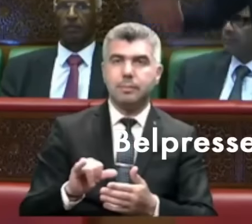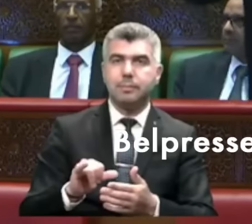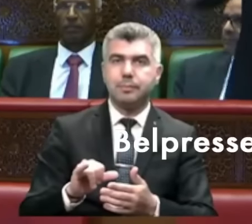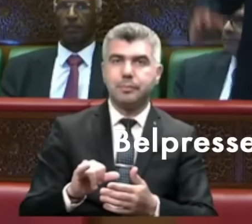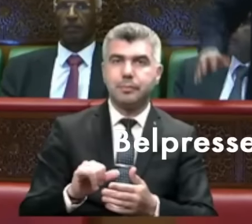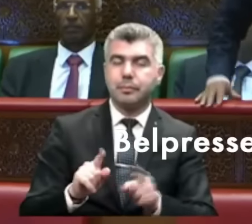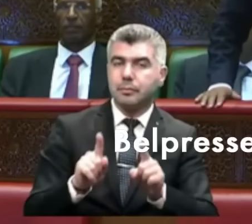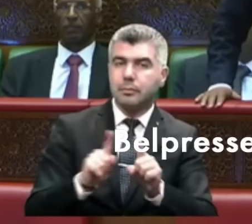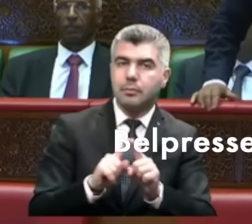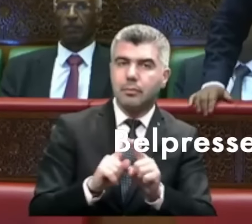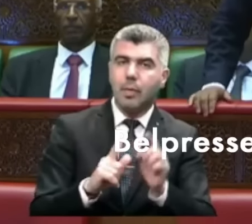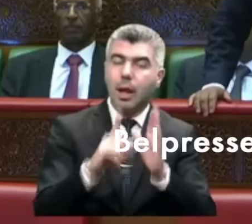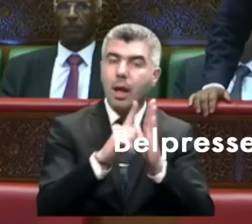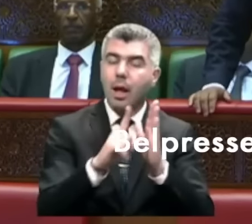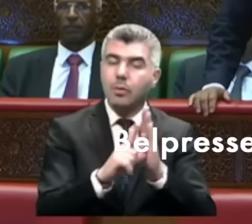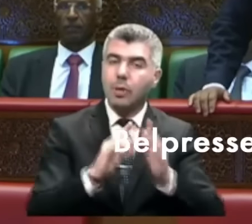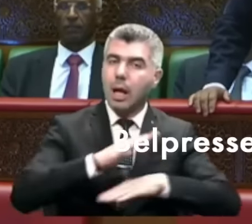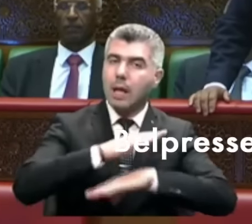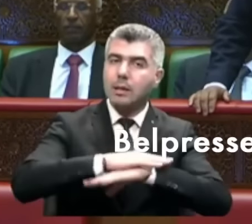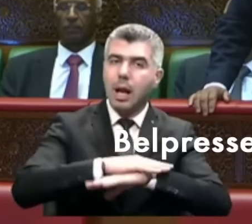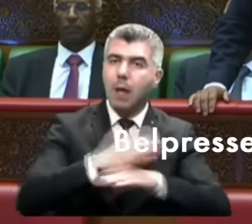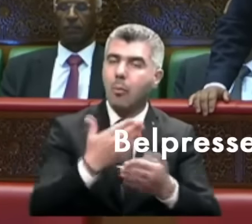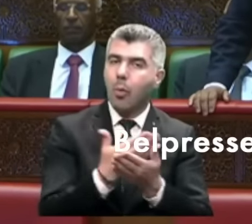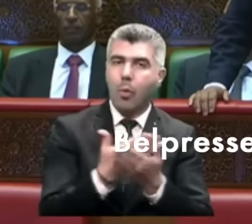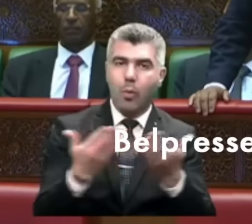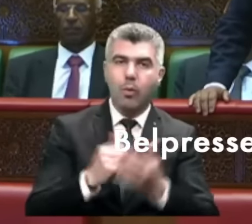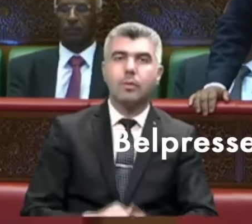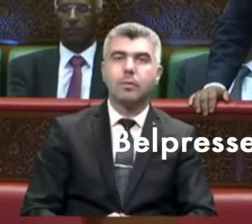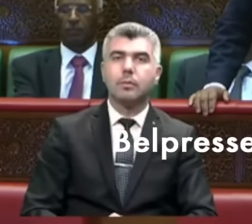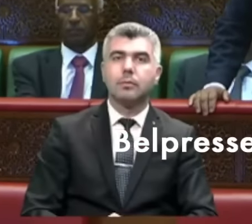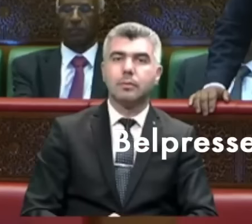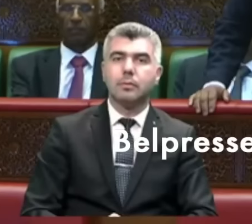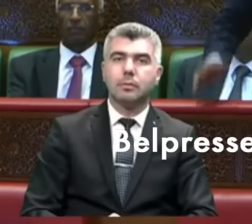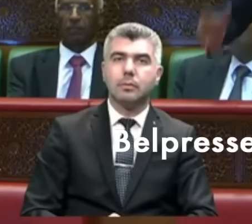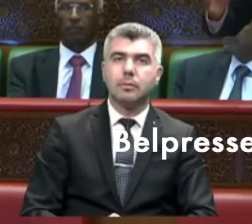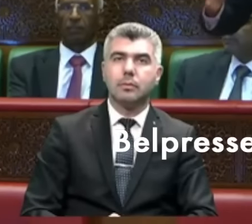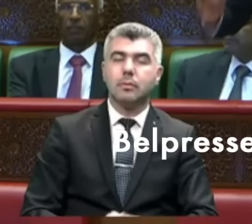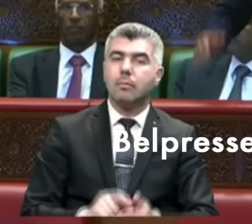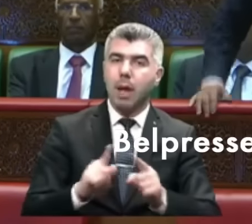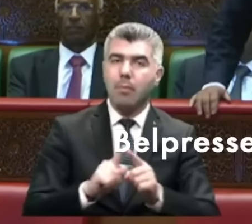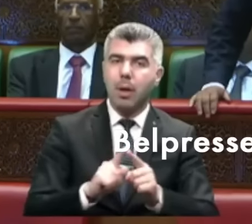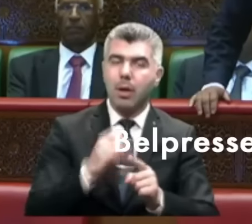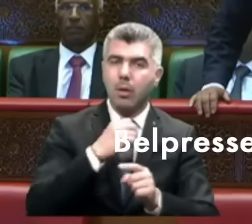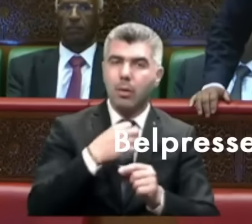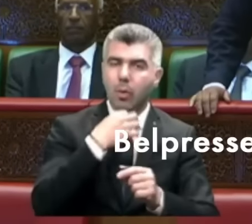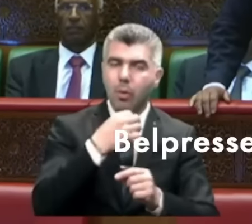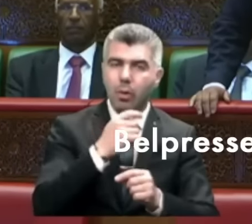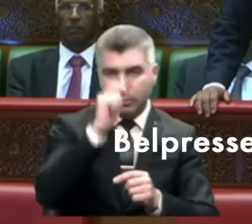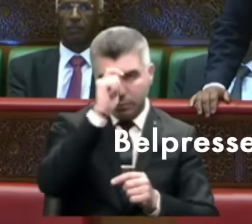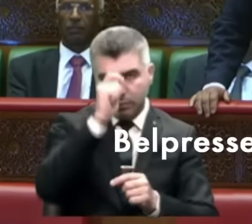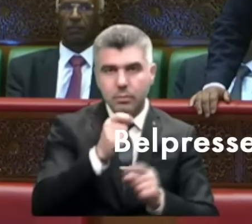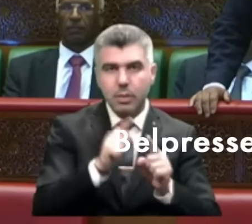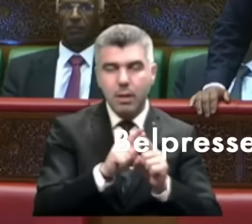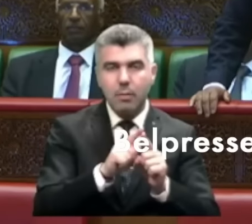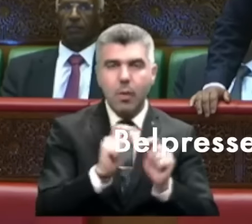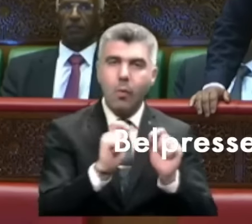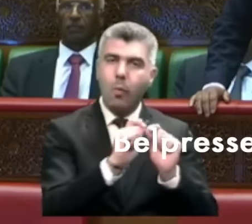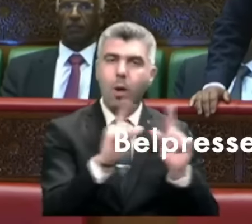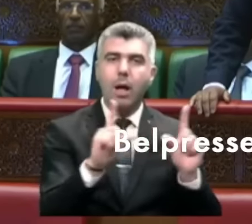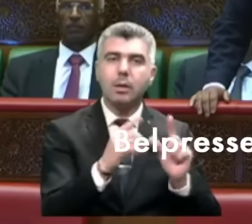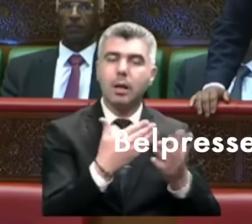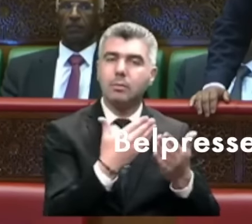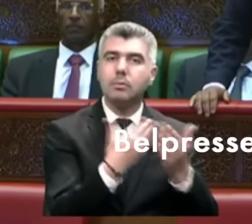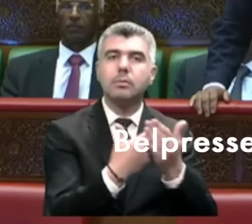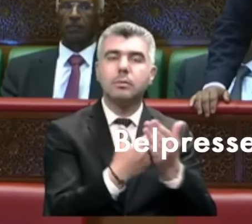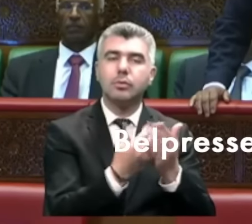راسه فوق القانون لذلك سيد الرئيس يعني انا تهناكم على التوضيحات التي